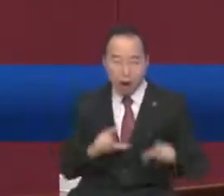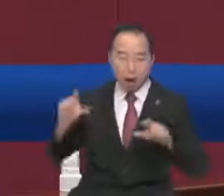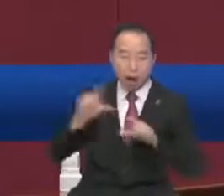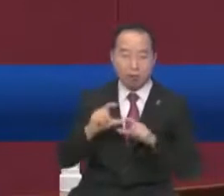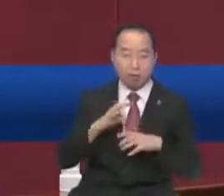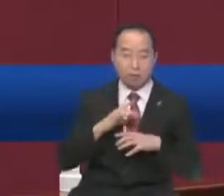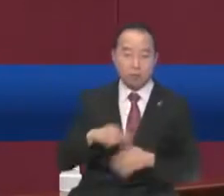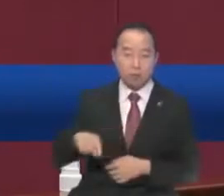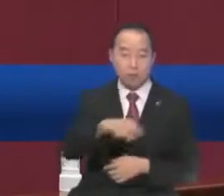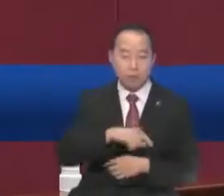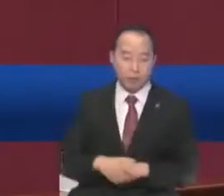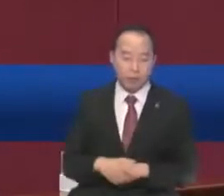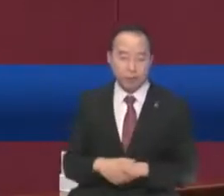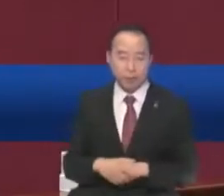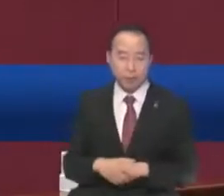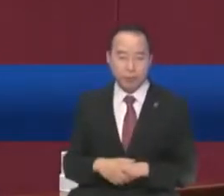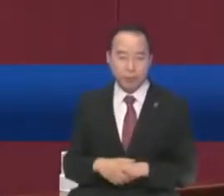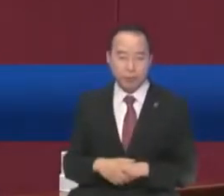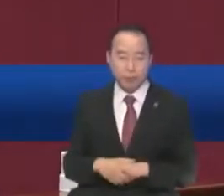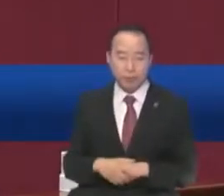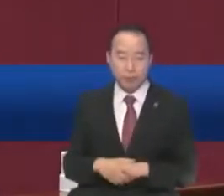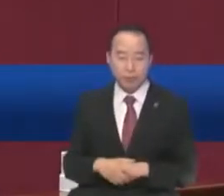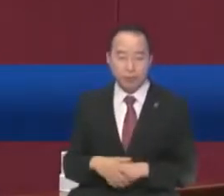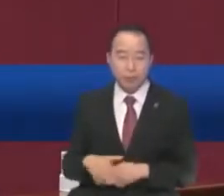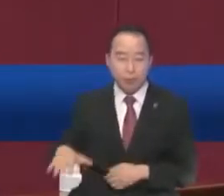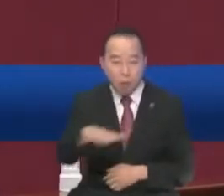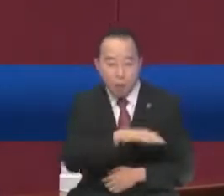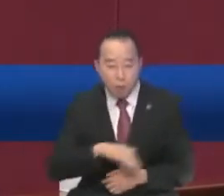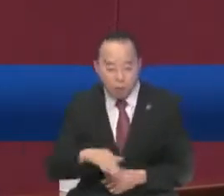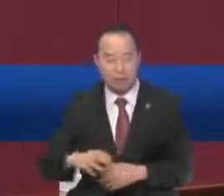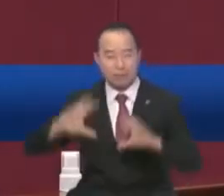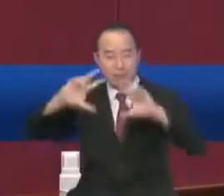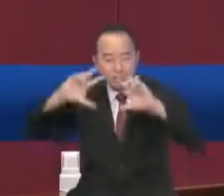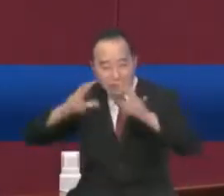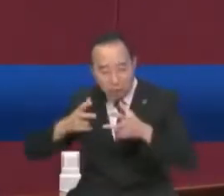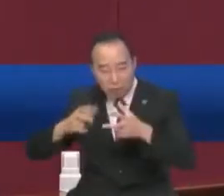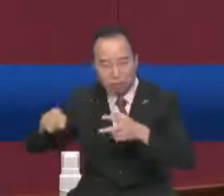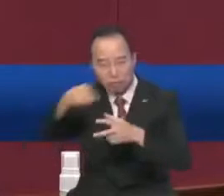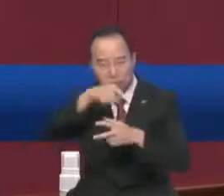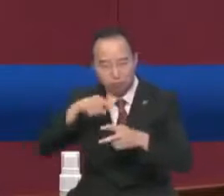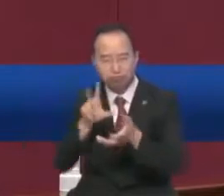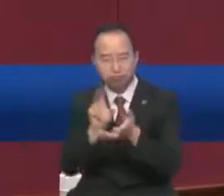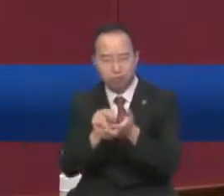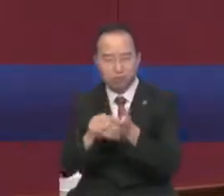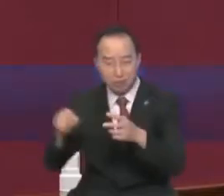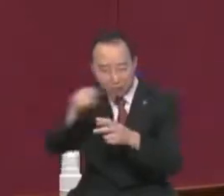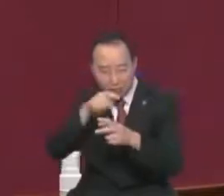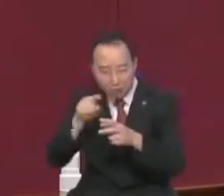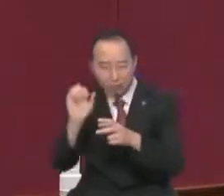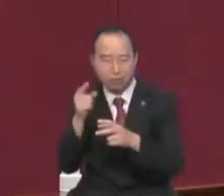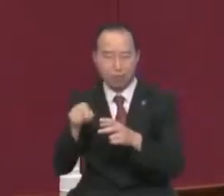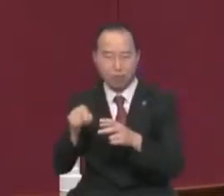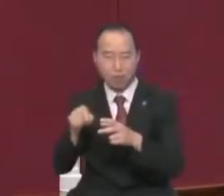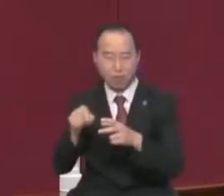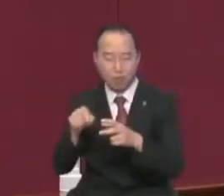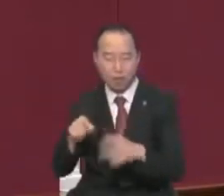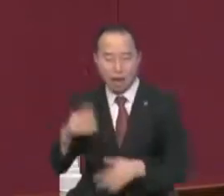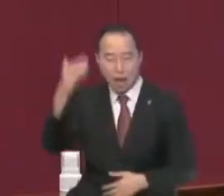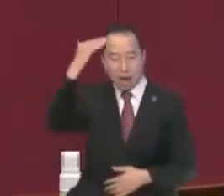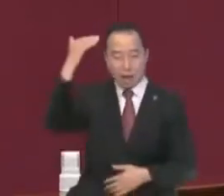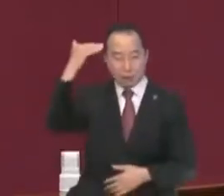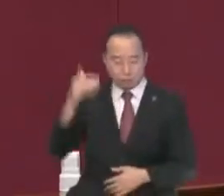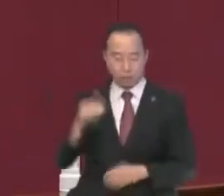모두 지구의 면역체계 붕괴로부터 비롯된 현상입니다. 우리나라는 당장 코로나 위기 극복에 총력을 다하고